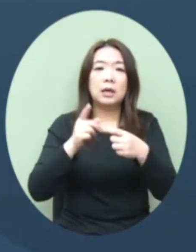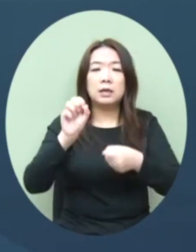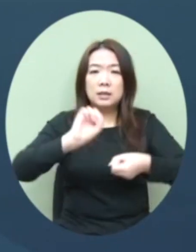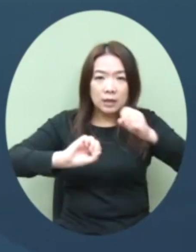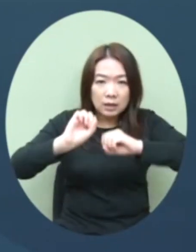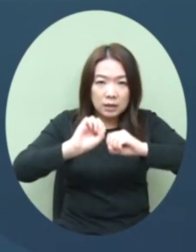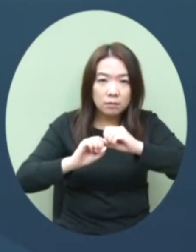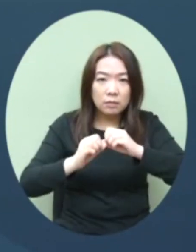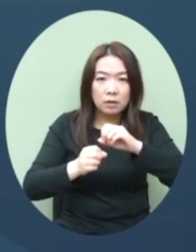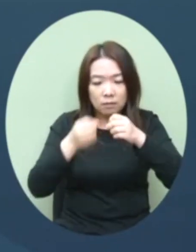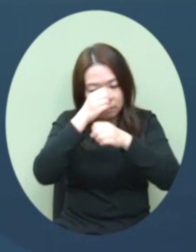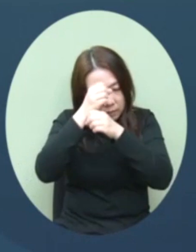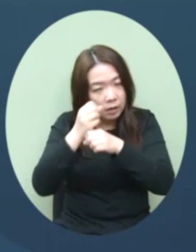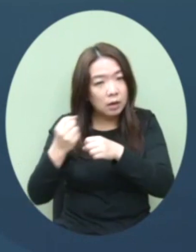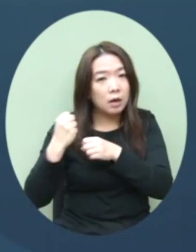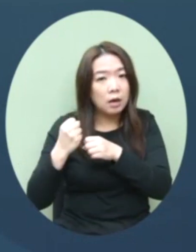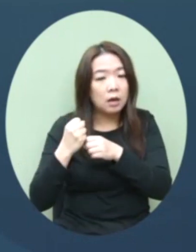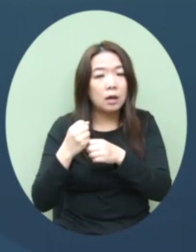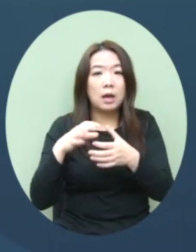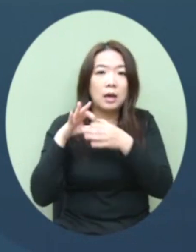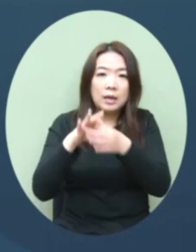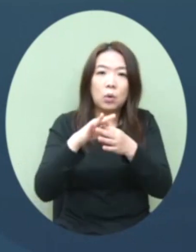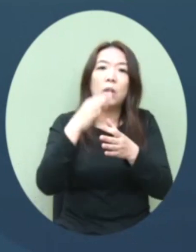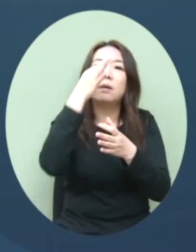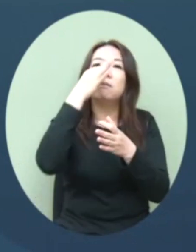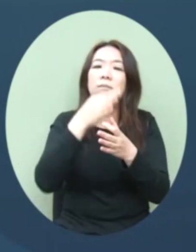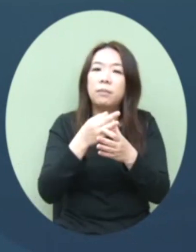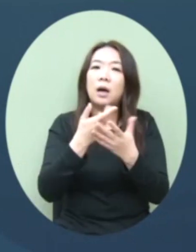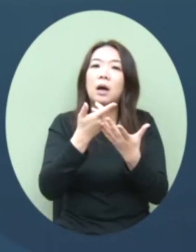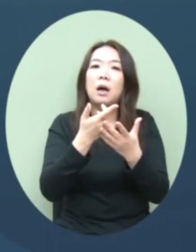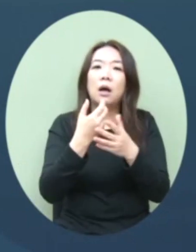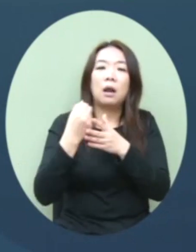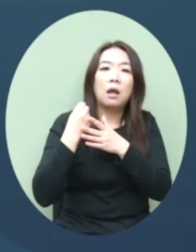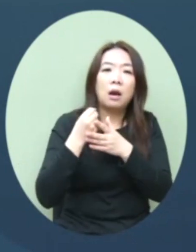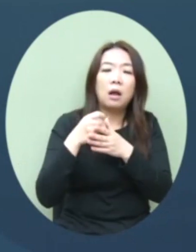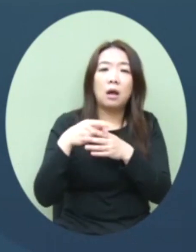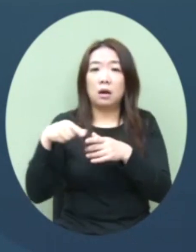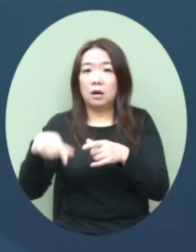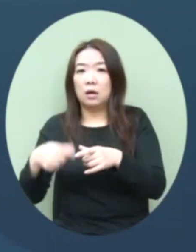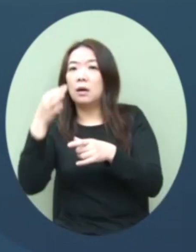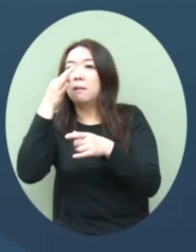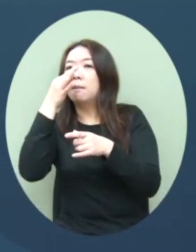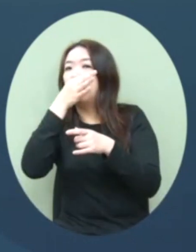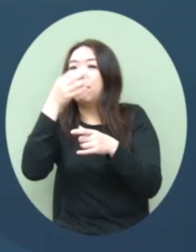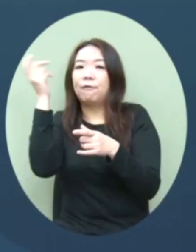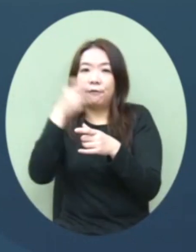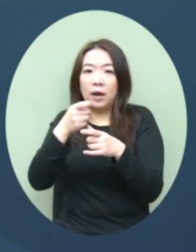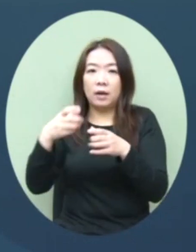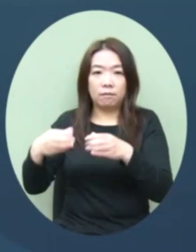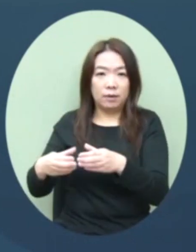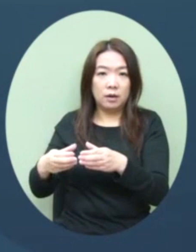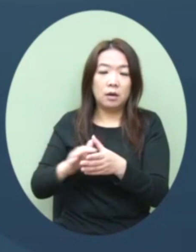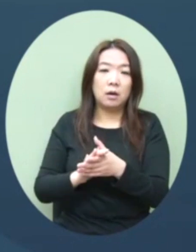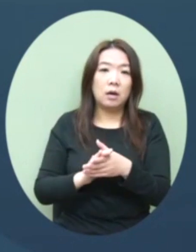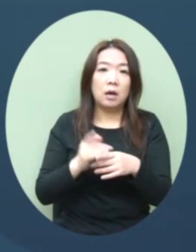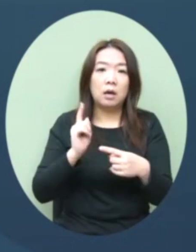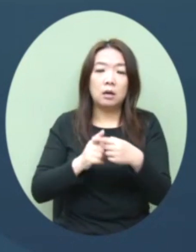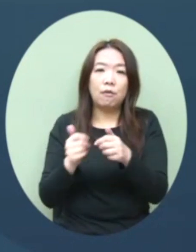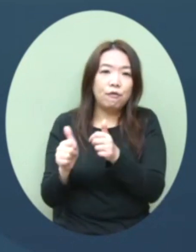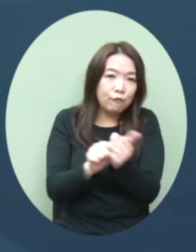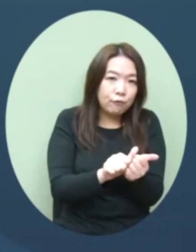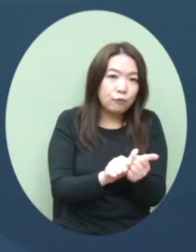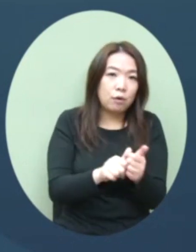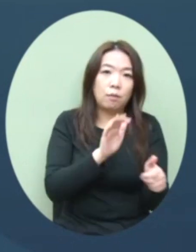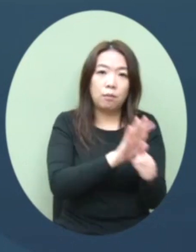於這種核酸檢測的要求這個快速抗原的檢測就可以做到一個輔助性的